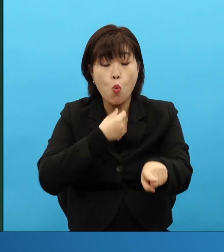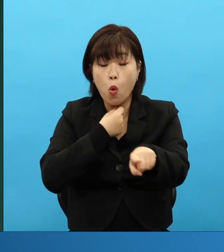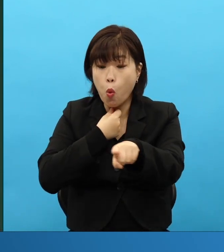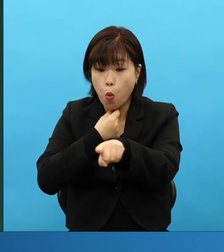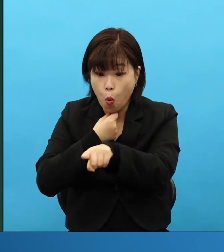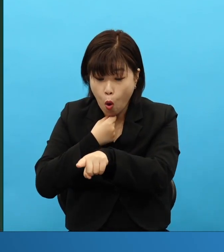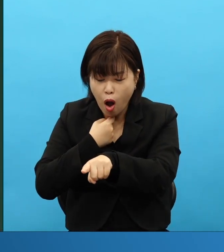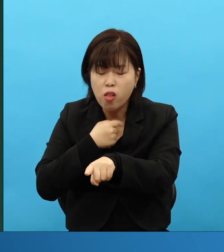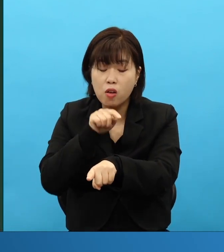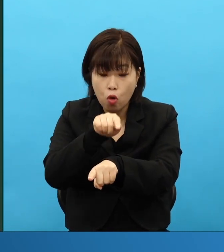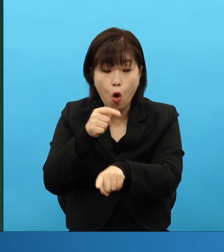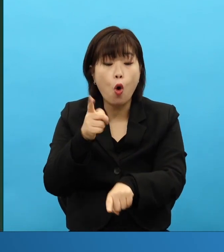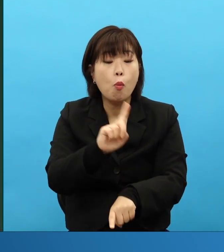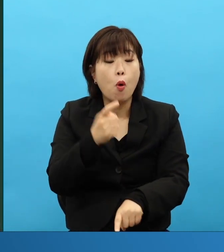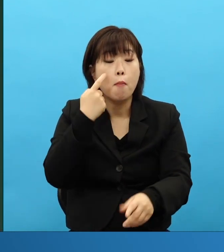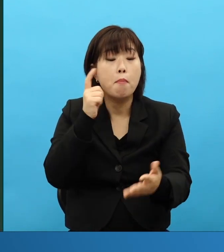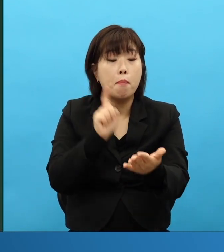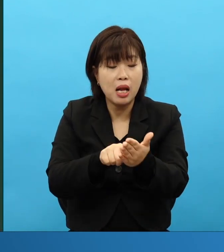platform. 와서